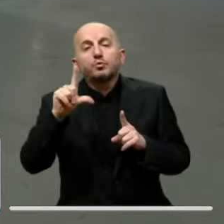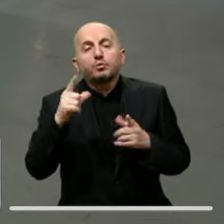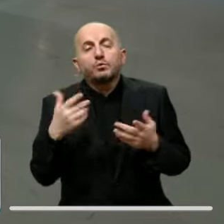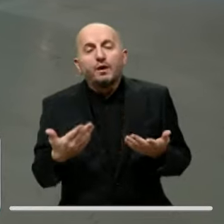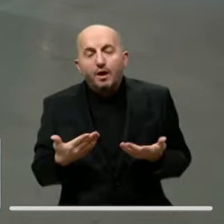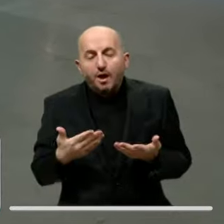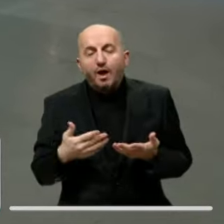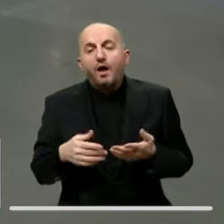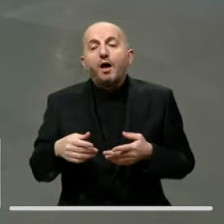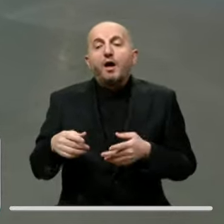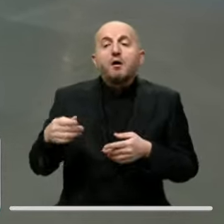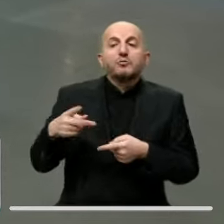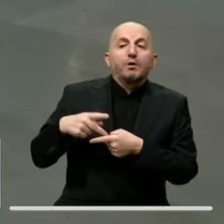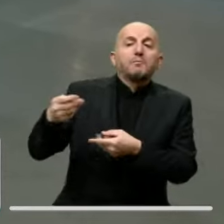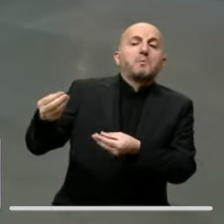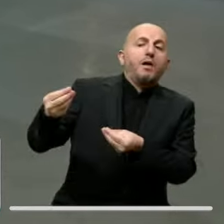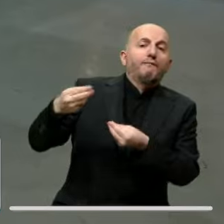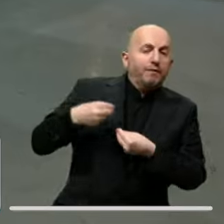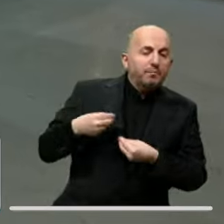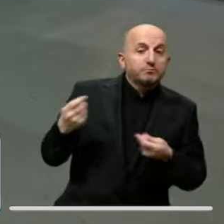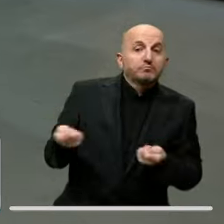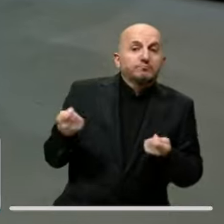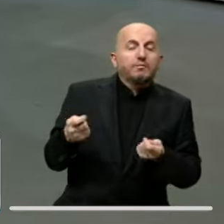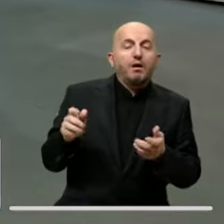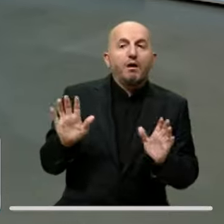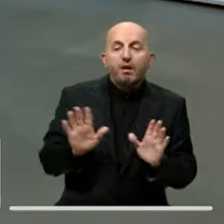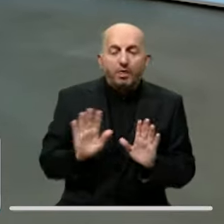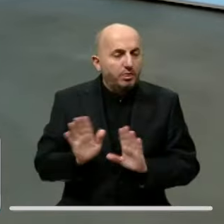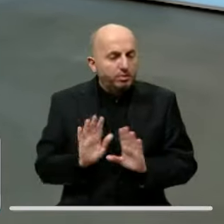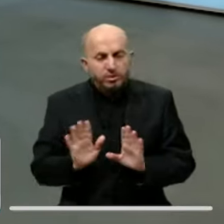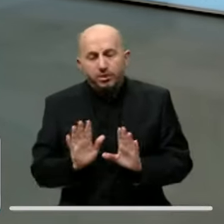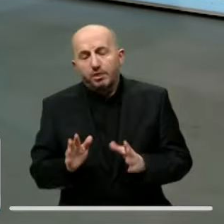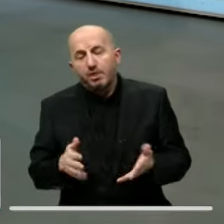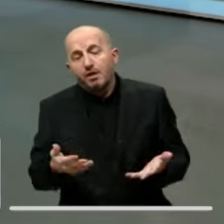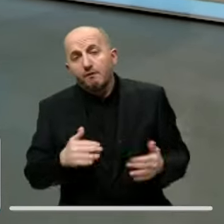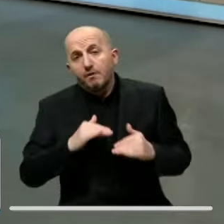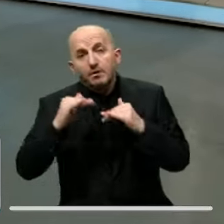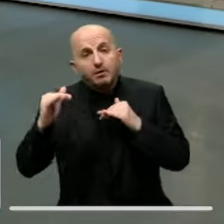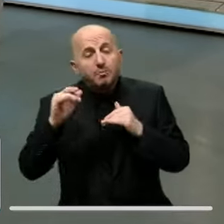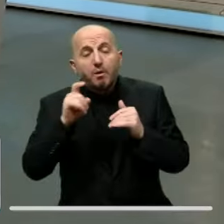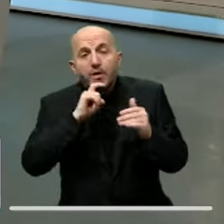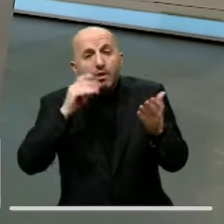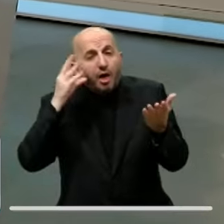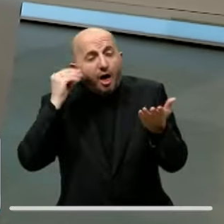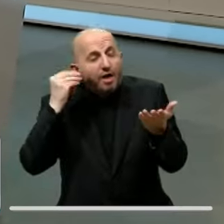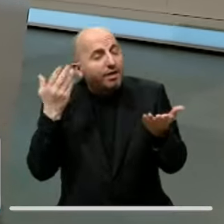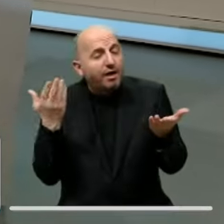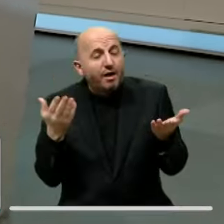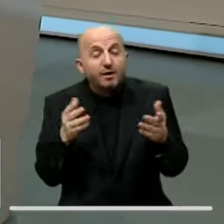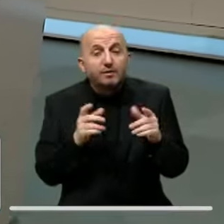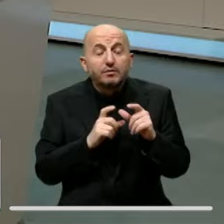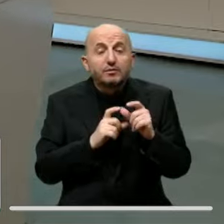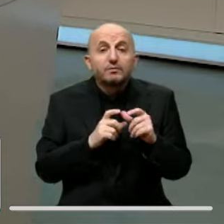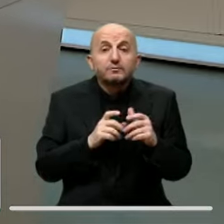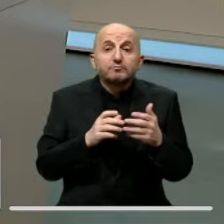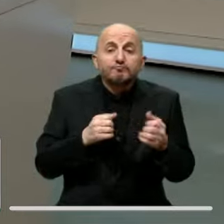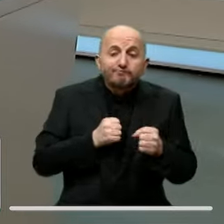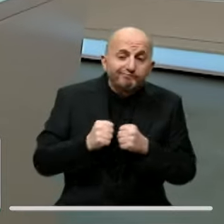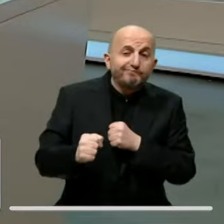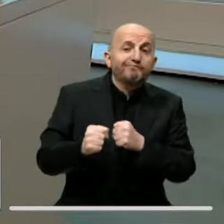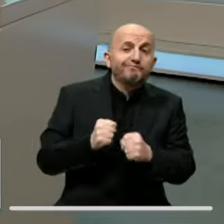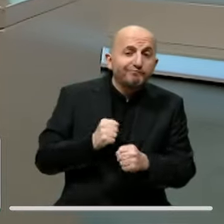olmak bizim vatandaşımız nazarında zekat alabilir anlamına da geliyor. Bu hususu sormuş size. Ne kadar